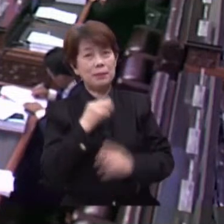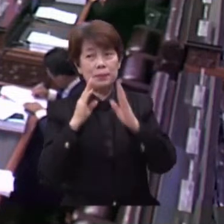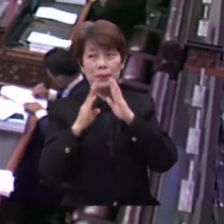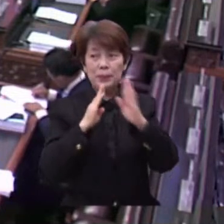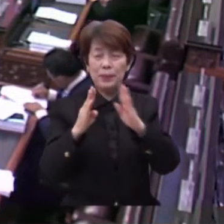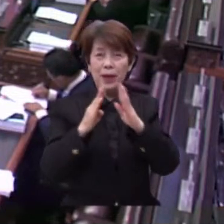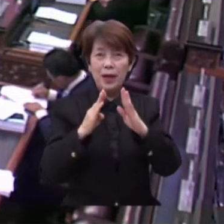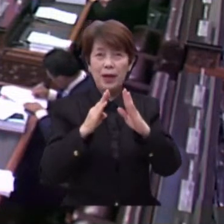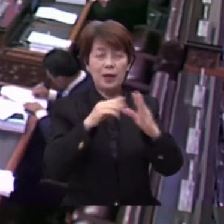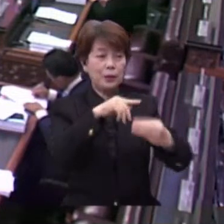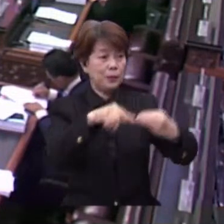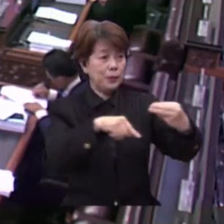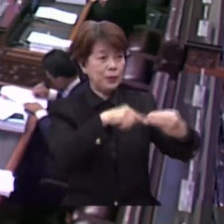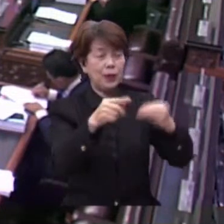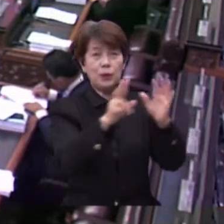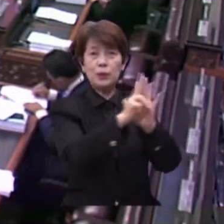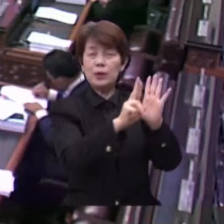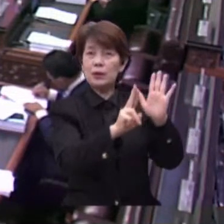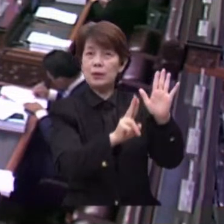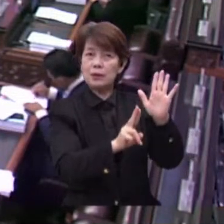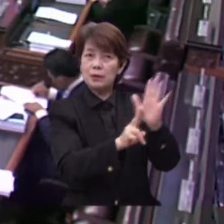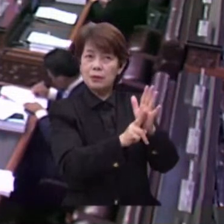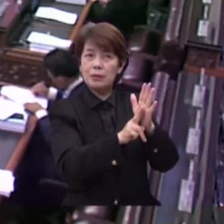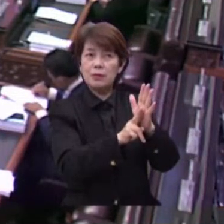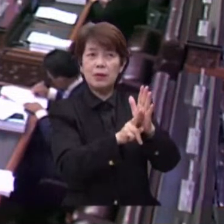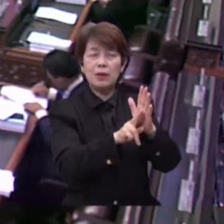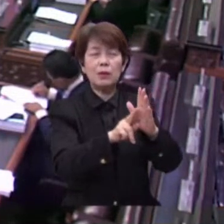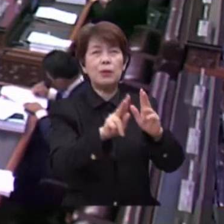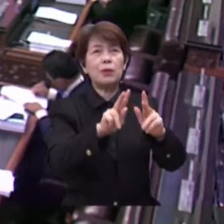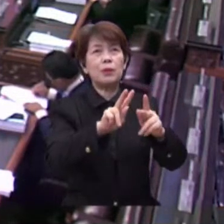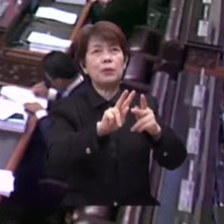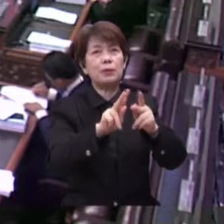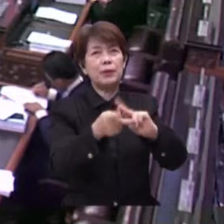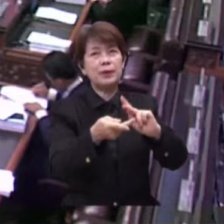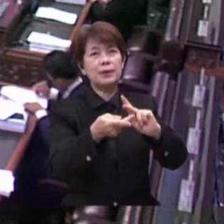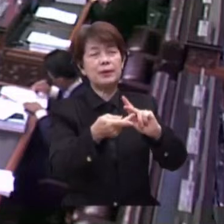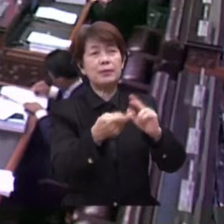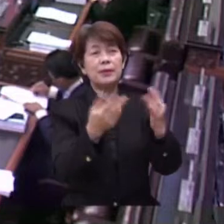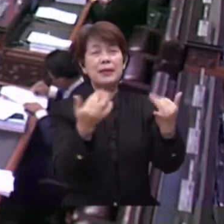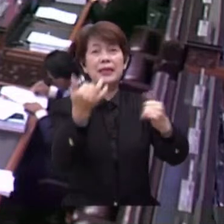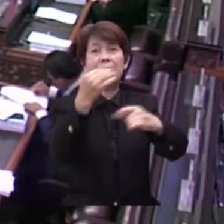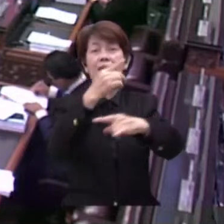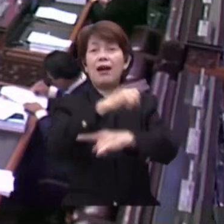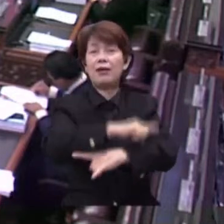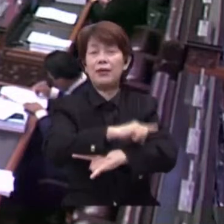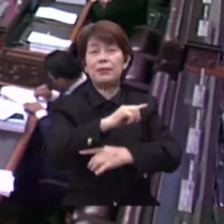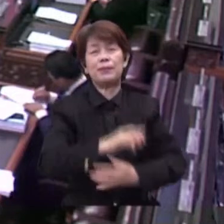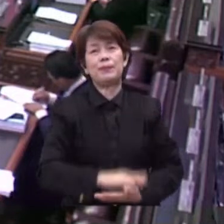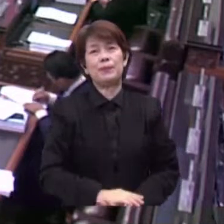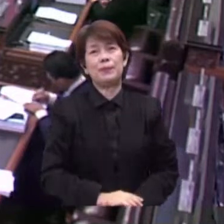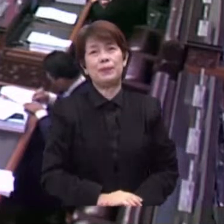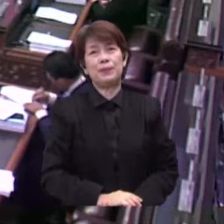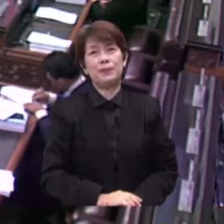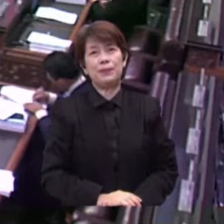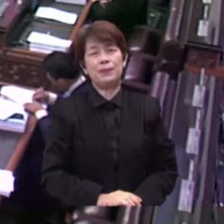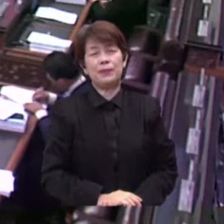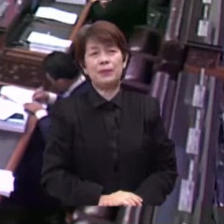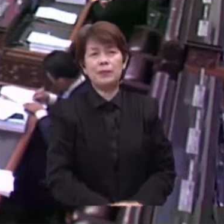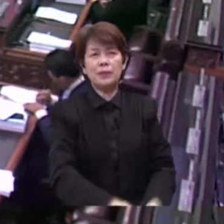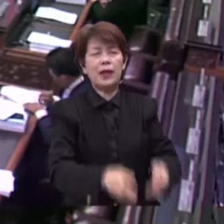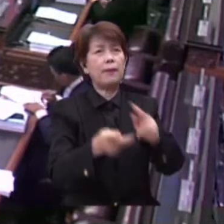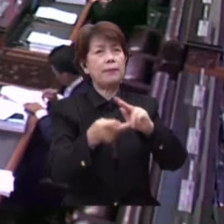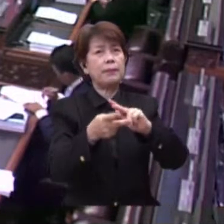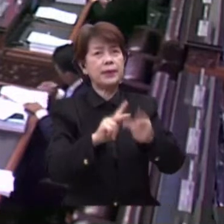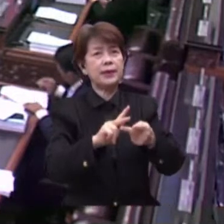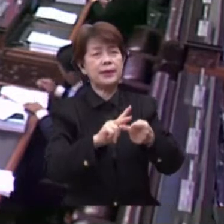tentang undang-undang yang perlu kita pindah pada hari ini pindahan ini